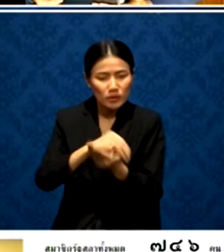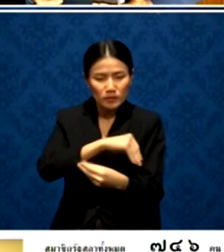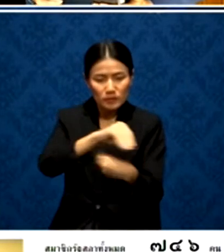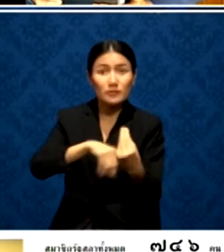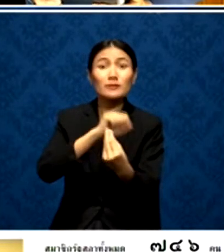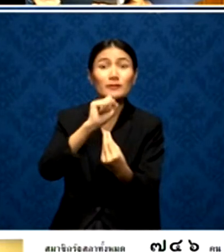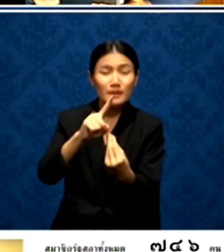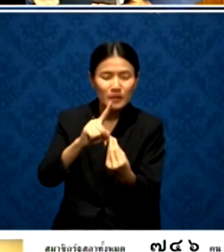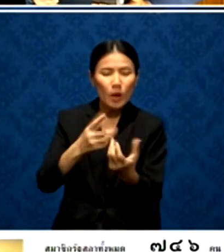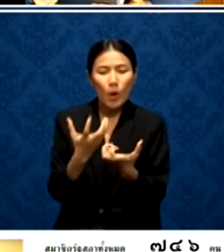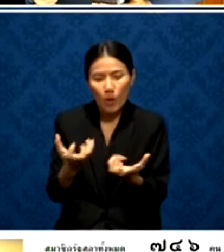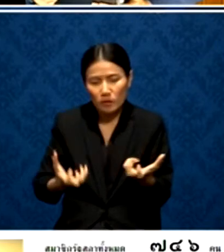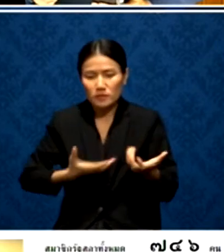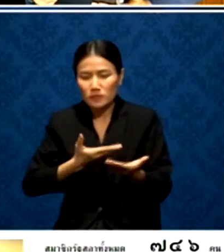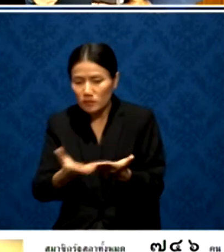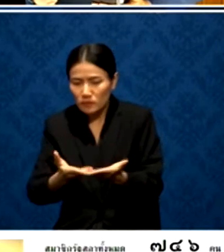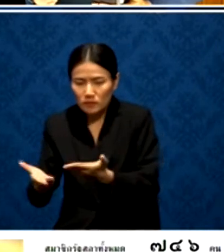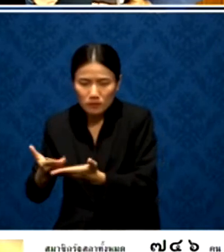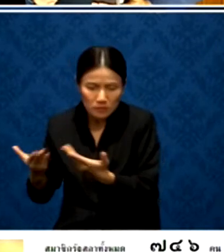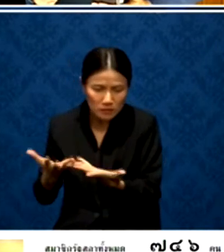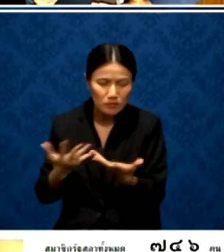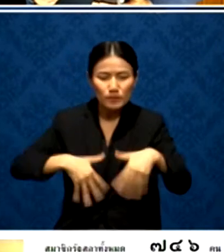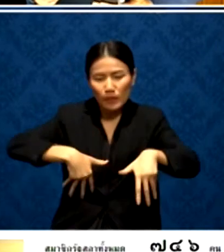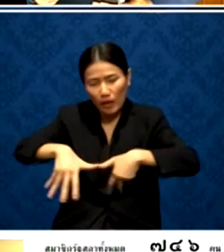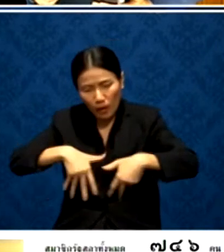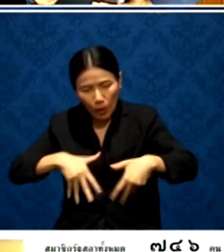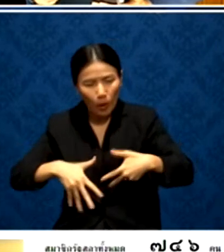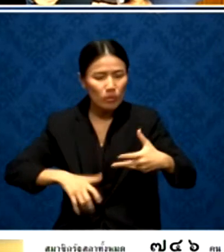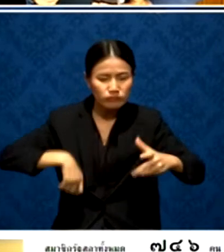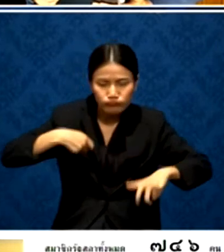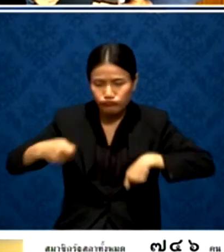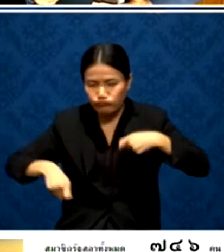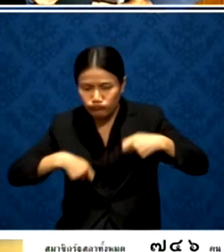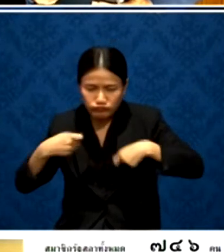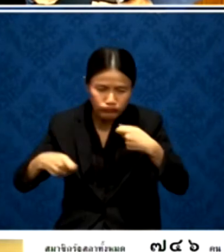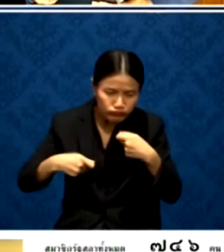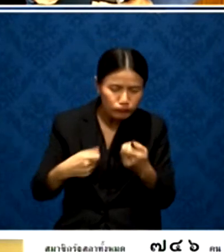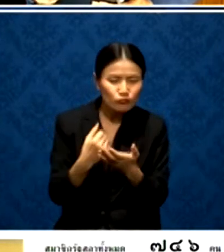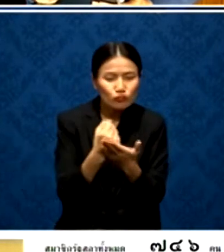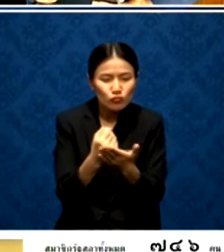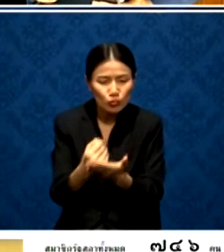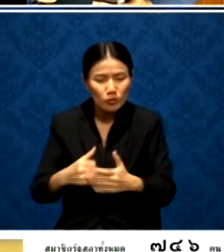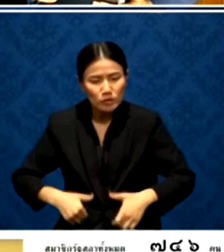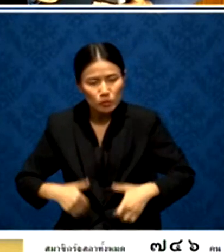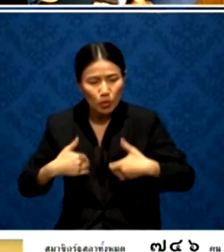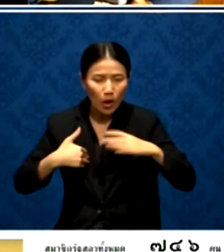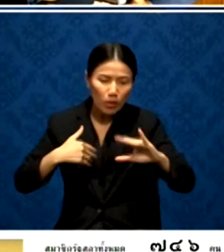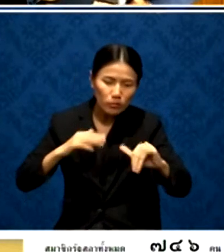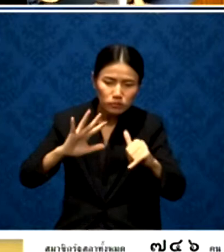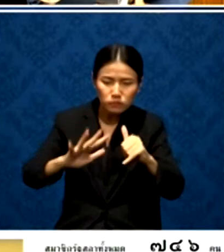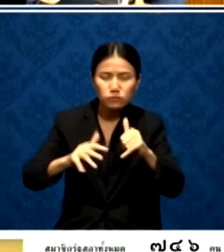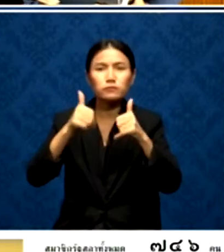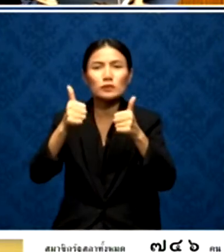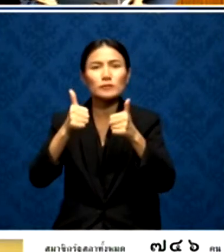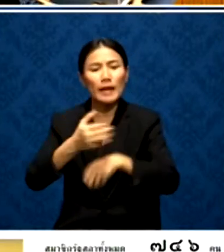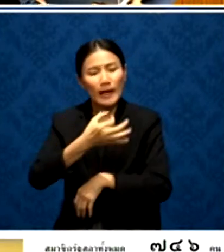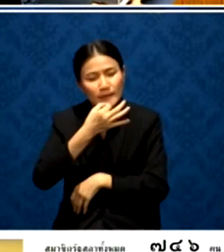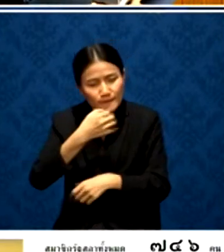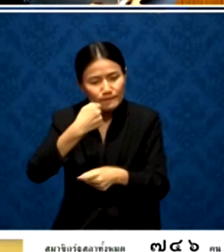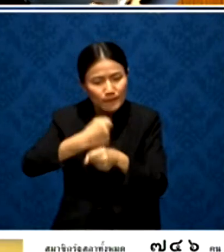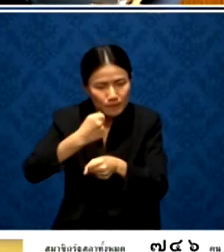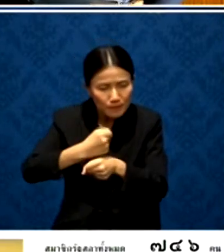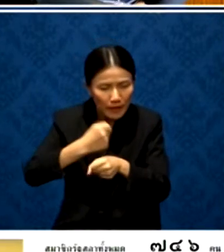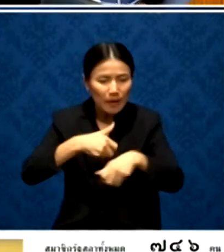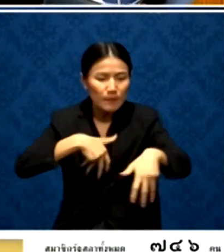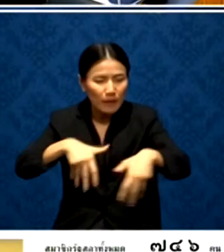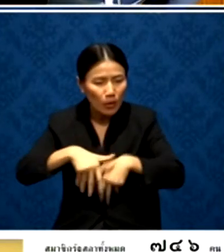กิจให้ถึงฐานรากเกิดการจับจ่ายใช้สอยยกระดับคุณภาพชีวิตและสร้างโอกาสในการประกอบอาชีพของ